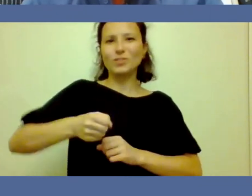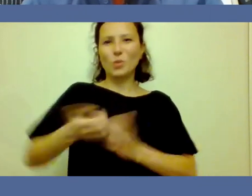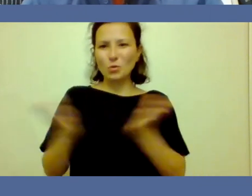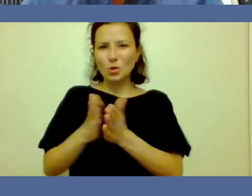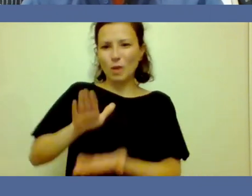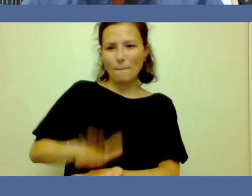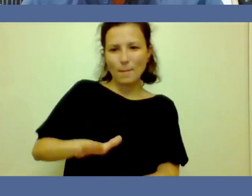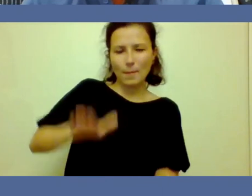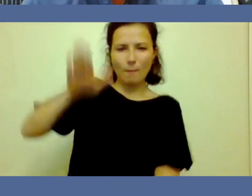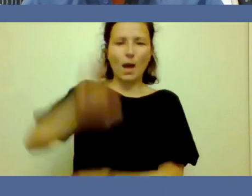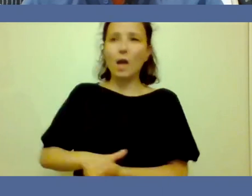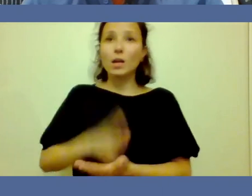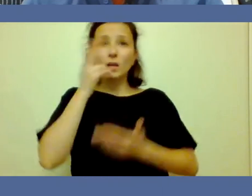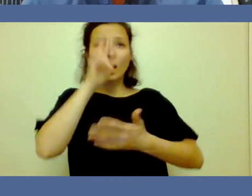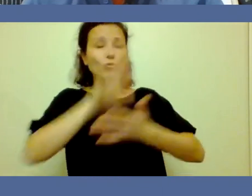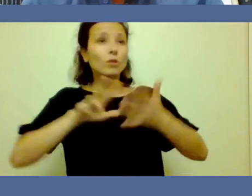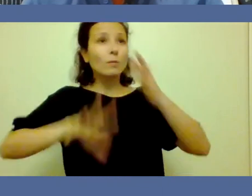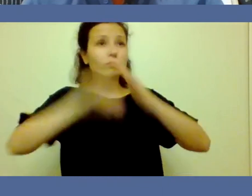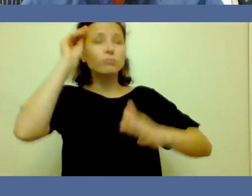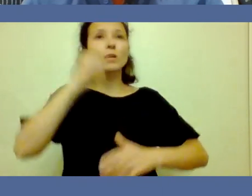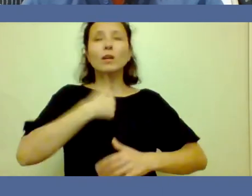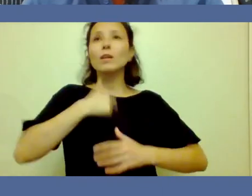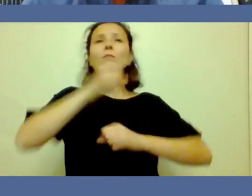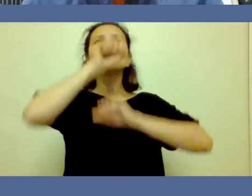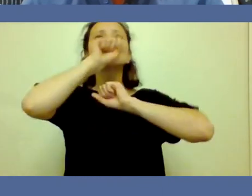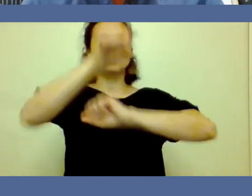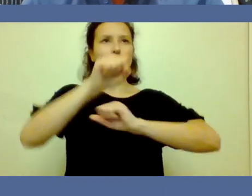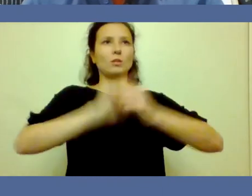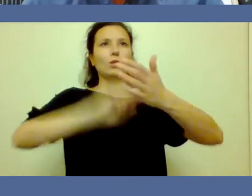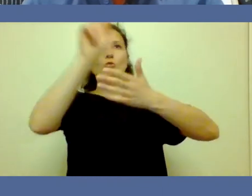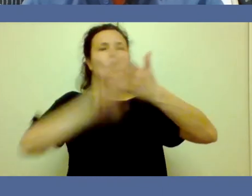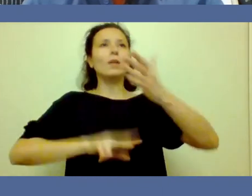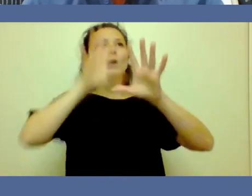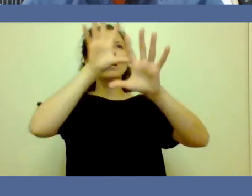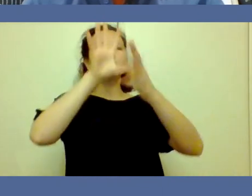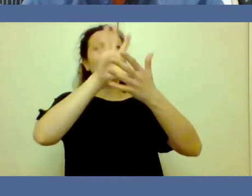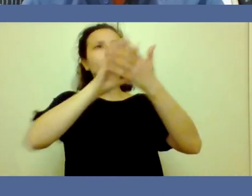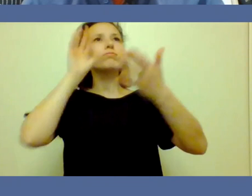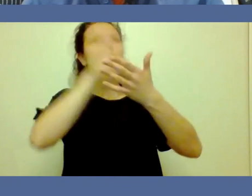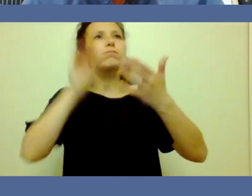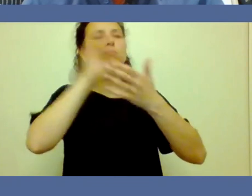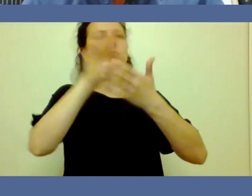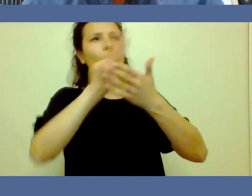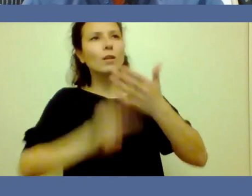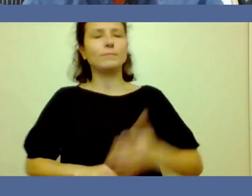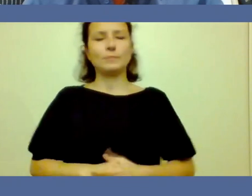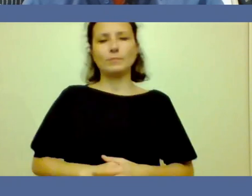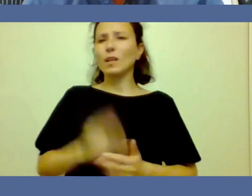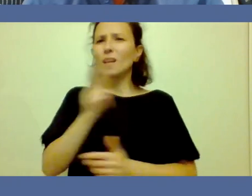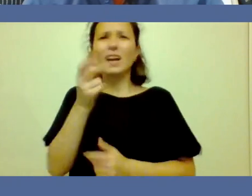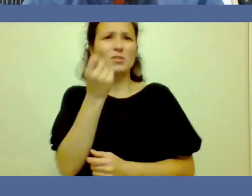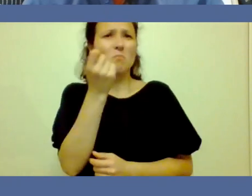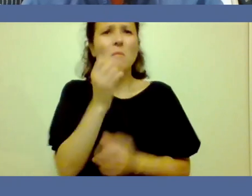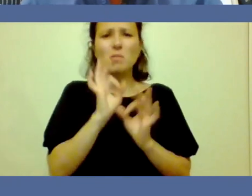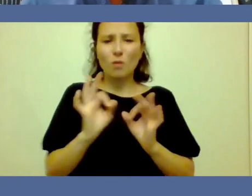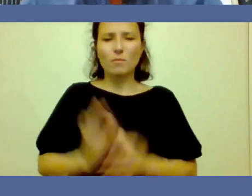masowo. Ja w ogóle jestem żarłaczem książkowym, więc jakby to każdy moment jest dobry, żeby czytać. I ja wręcz czekam na